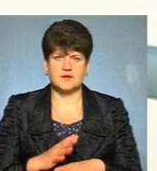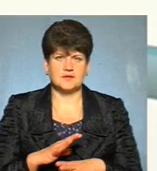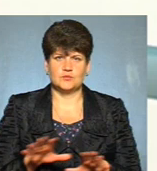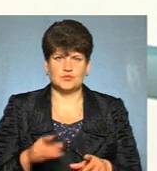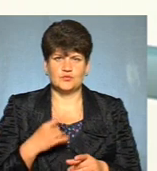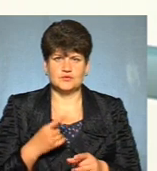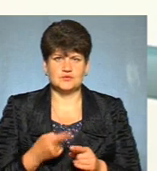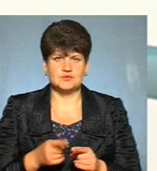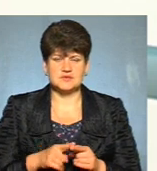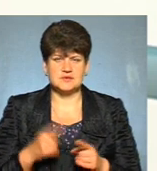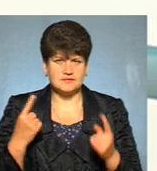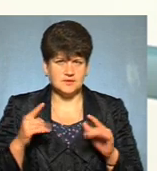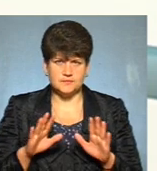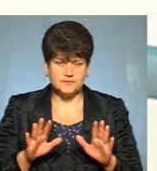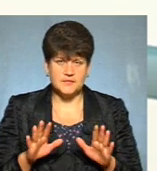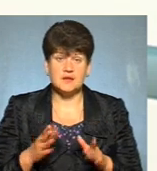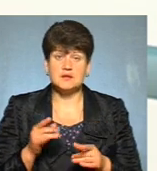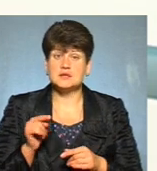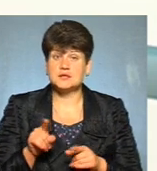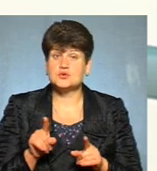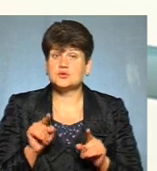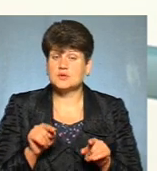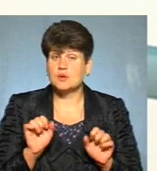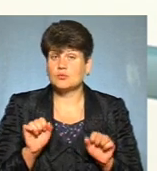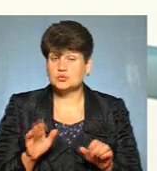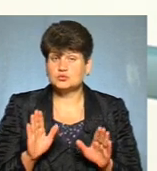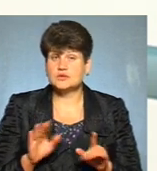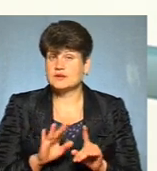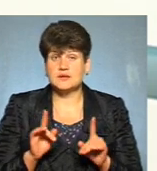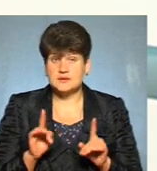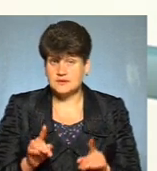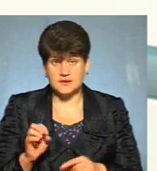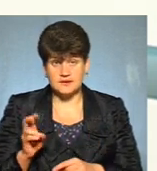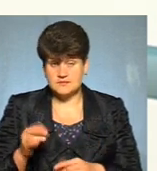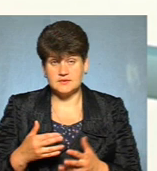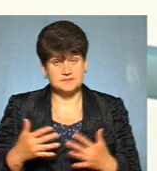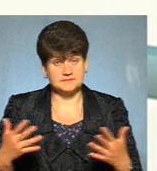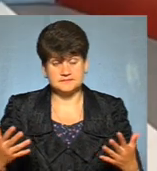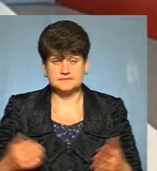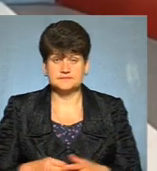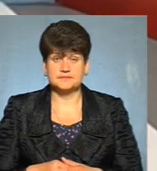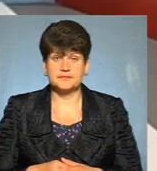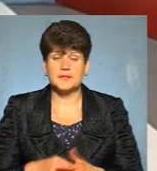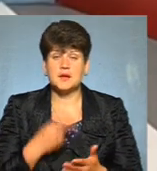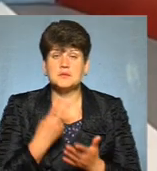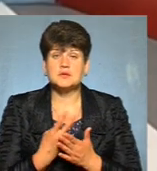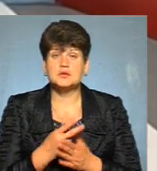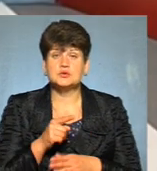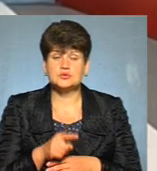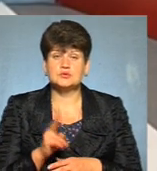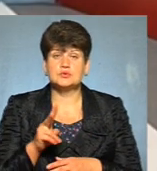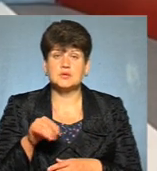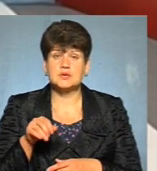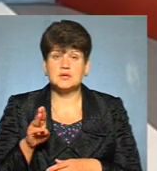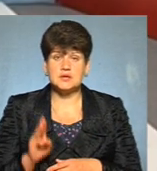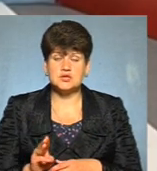казати, що це міф, але те, що там може бути не тільки енцефаліт, так. Ознака того, що кліщ заразив, це